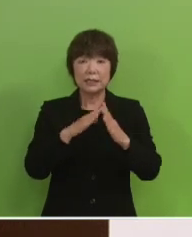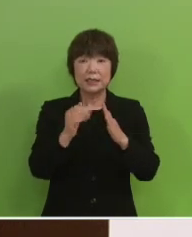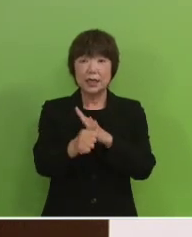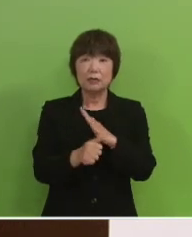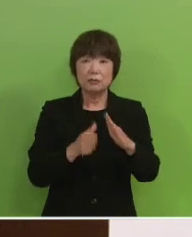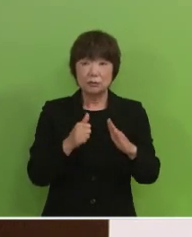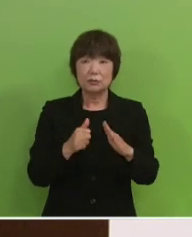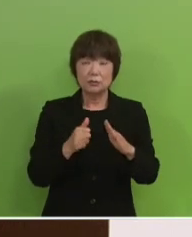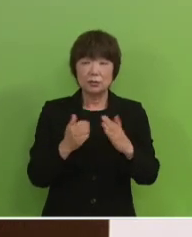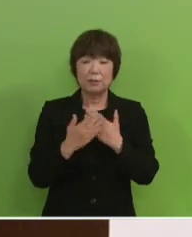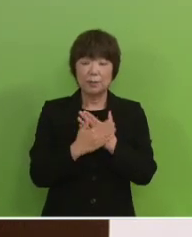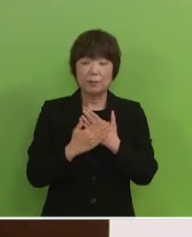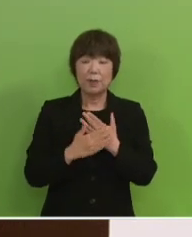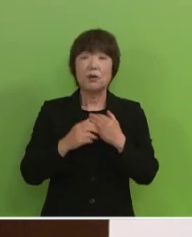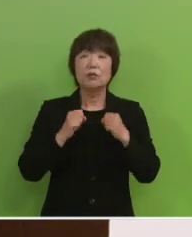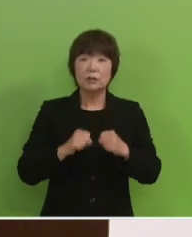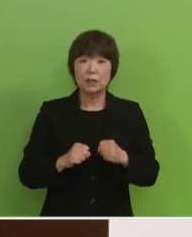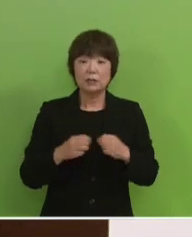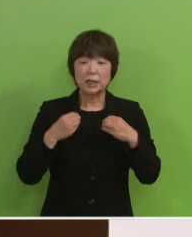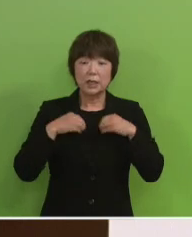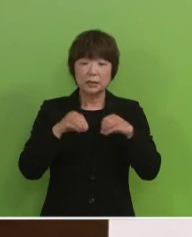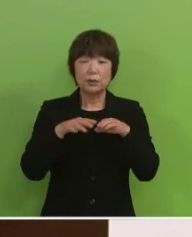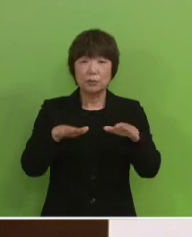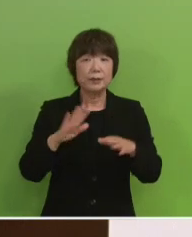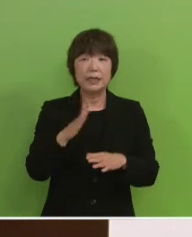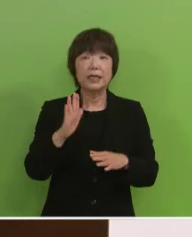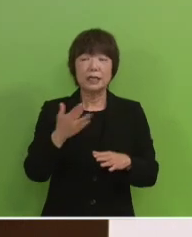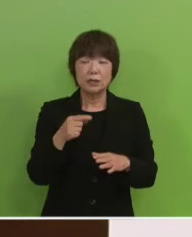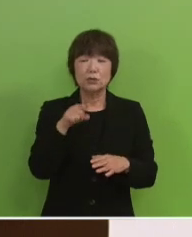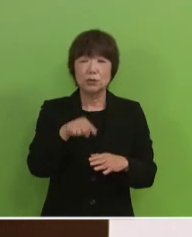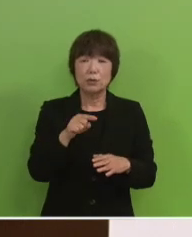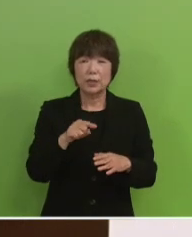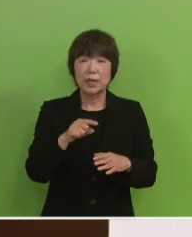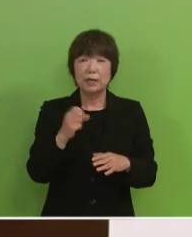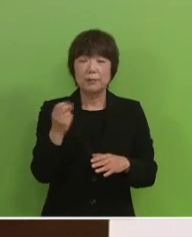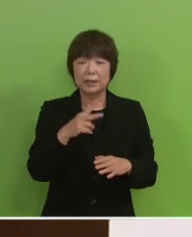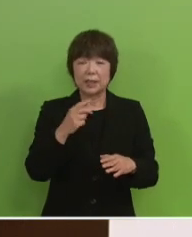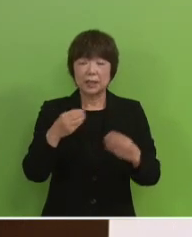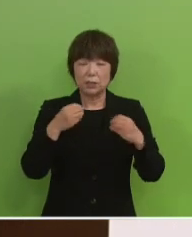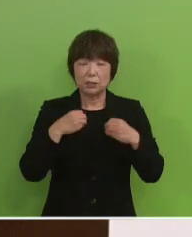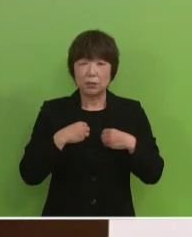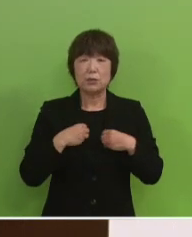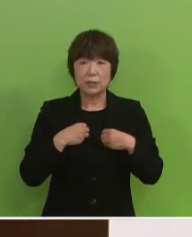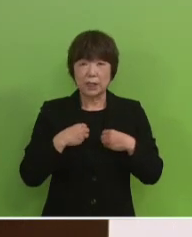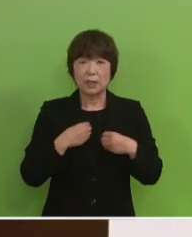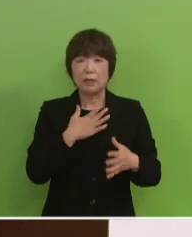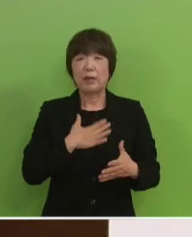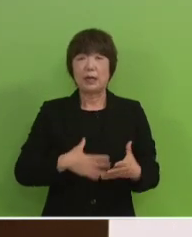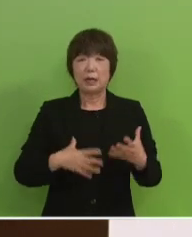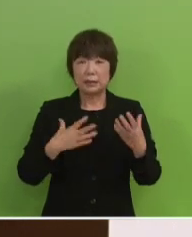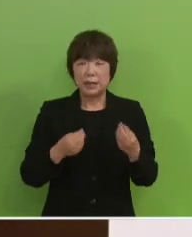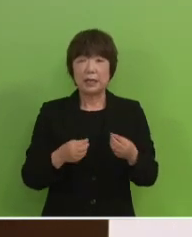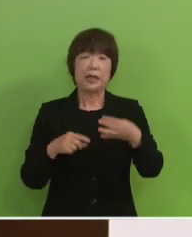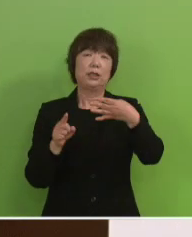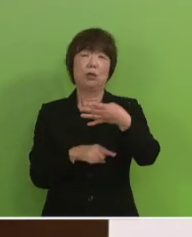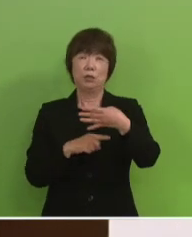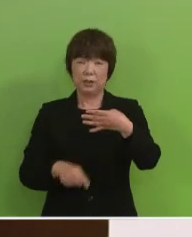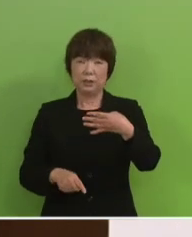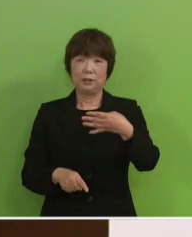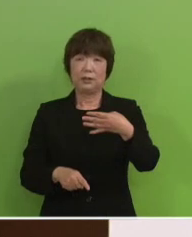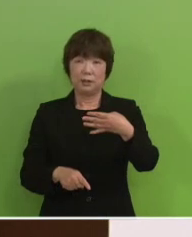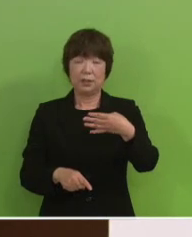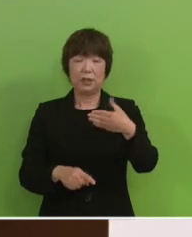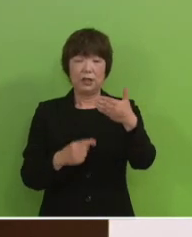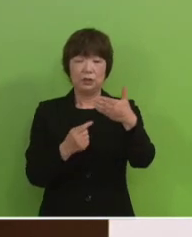から関西広がる心配ないんですけどもその中で症状が出て最高検査で陽性になった方が今回は4名この